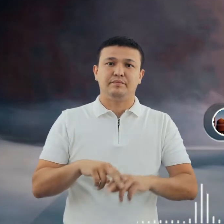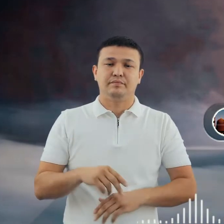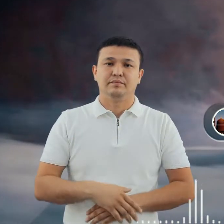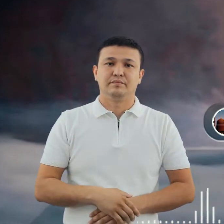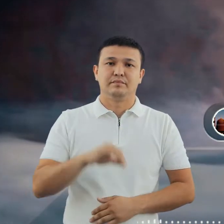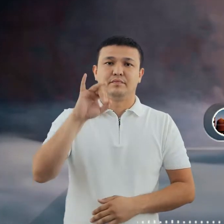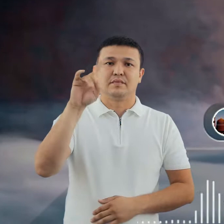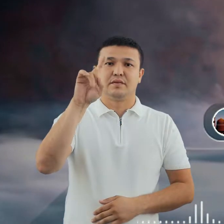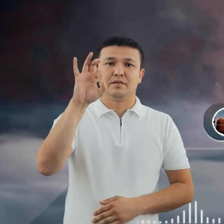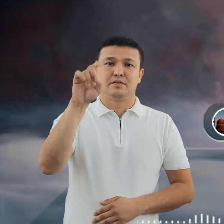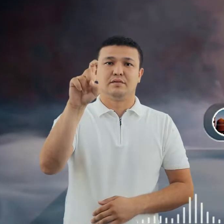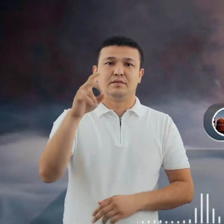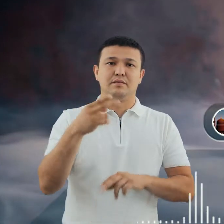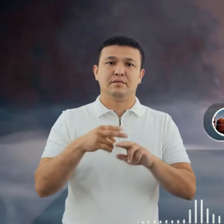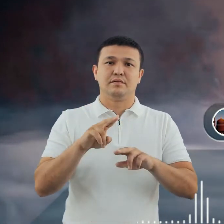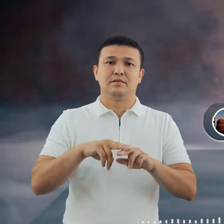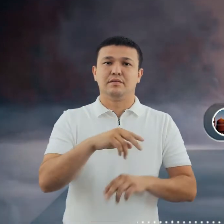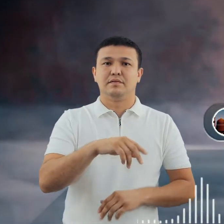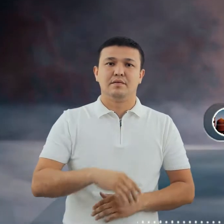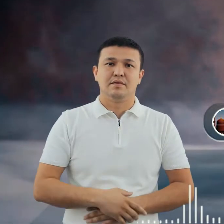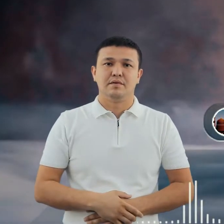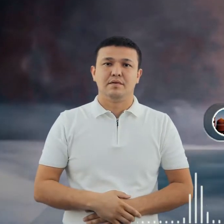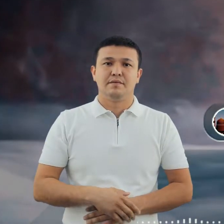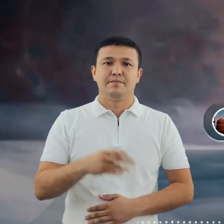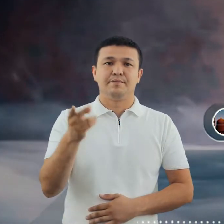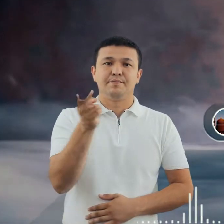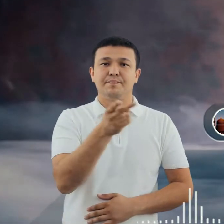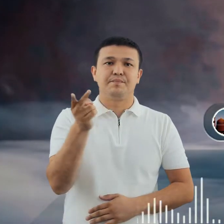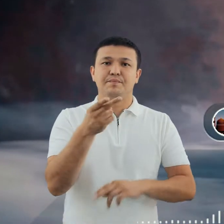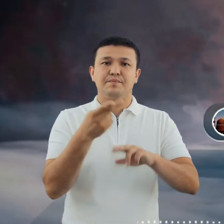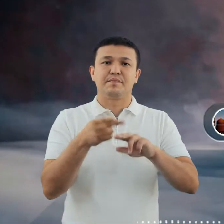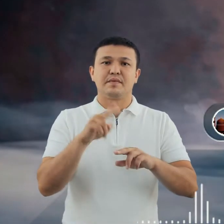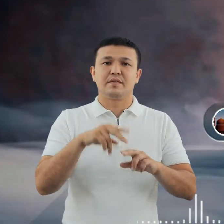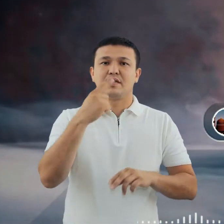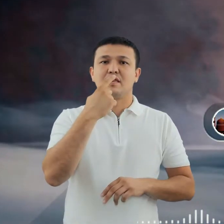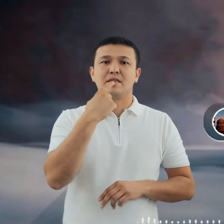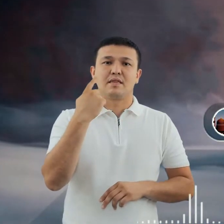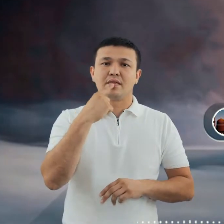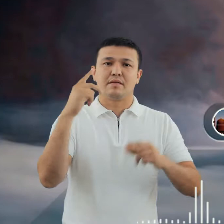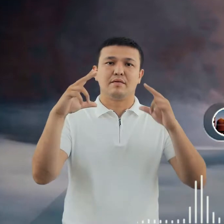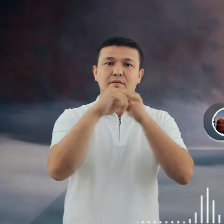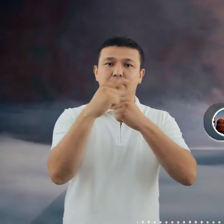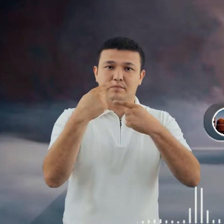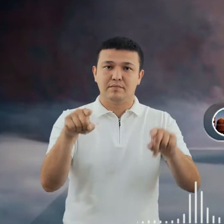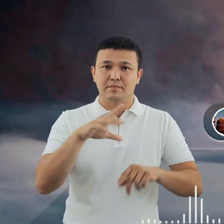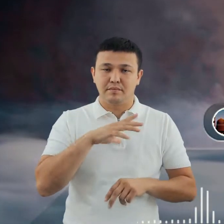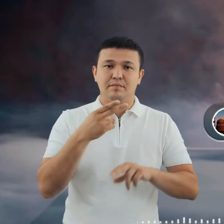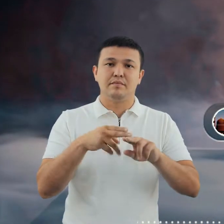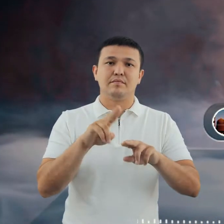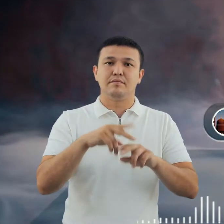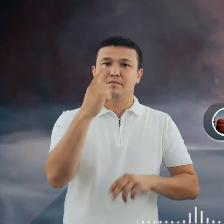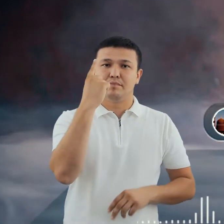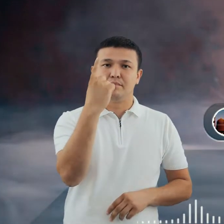kitoblarimizda islom va iymon har ikkisi lafzi boshqa bo'lsa ham bir narsaga dalolat